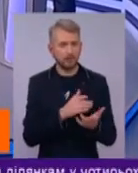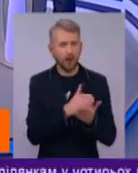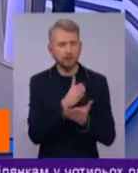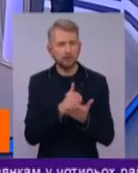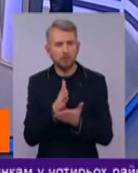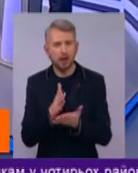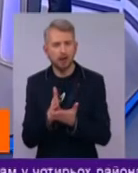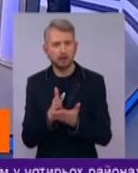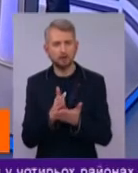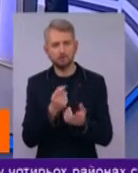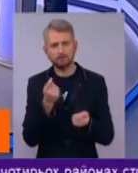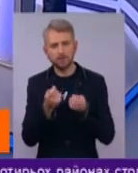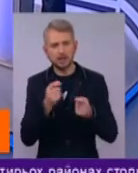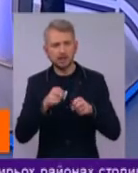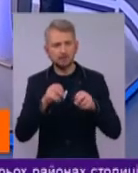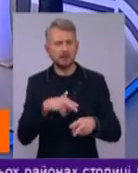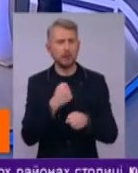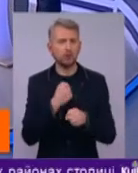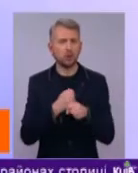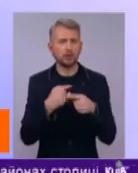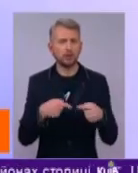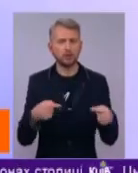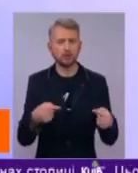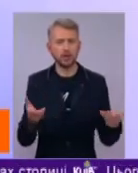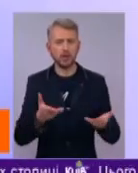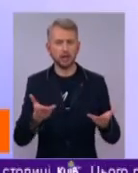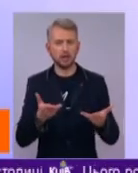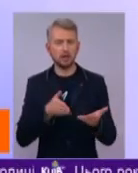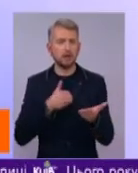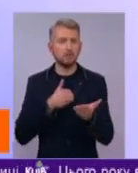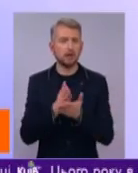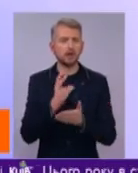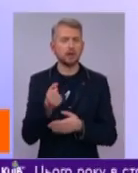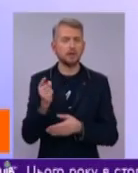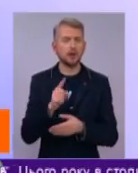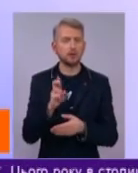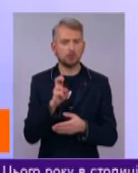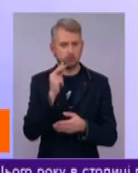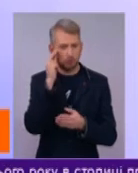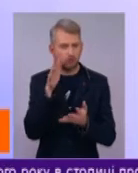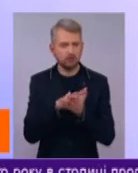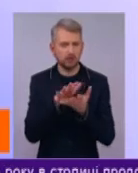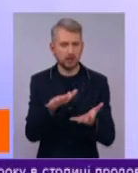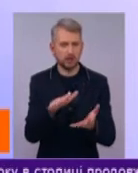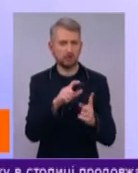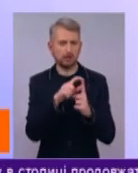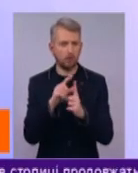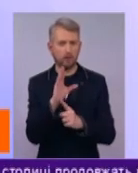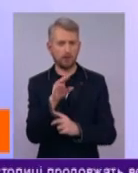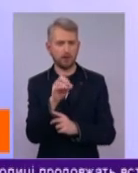аспектів спеціально зроблених речей, які направлені на те, щоб очернити слово ветерана,